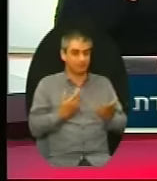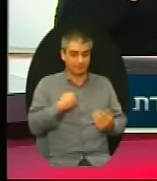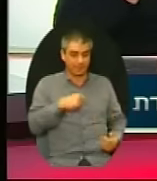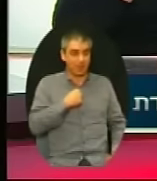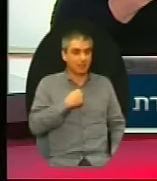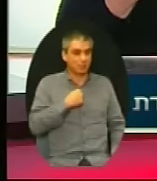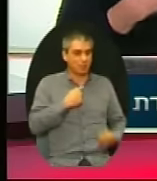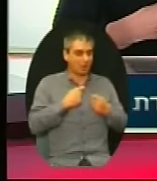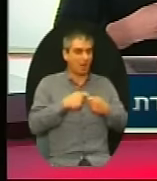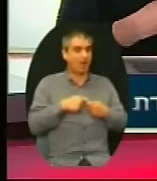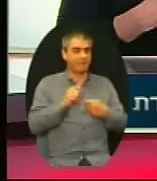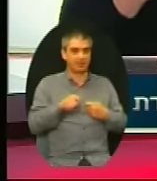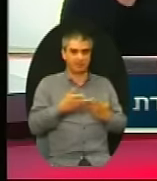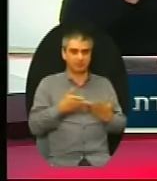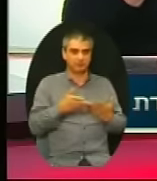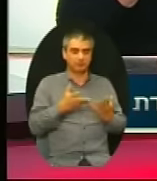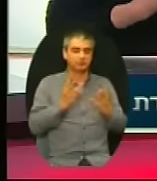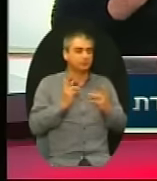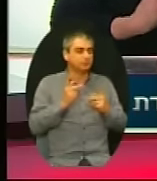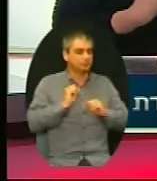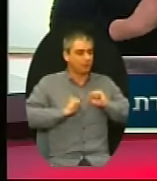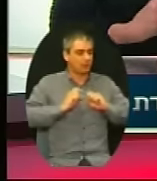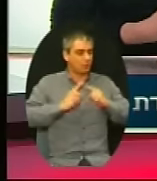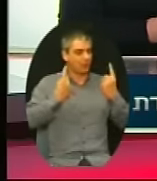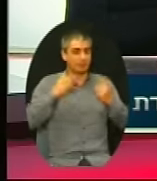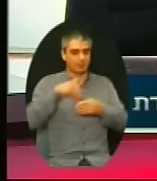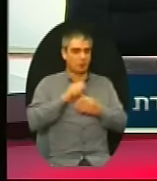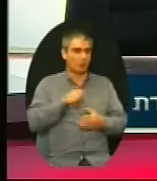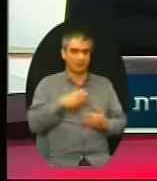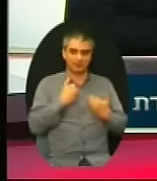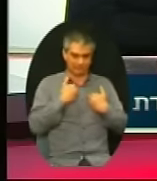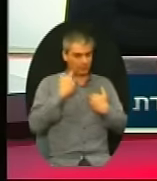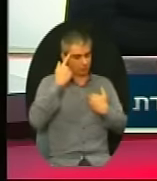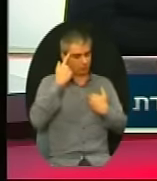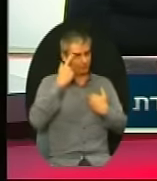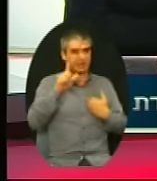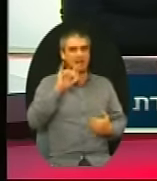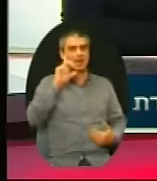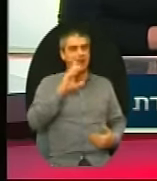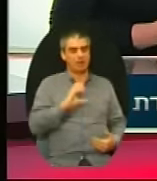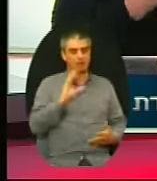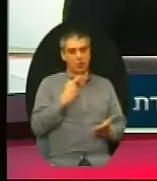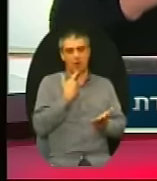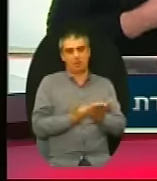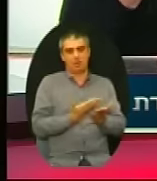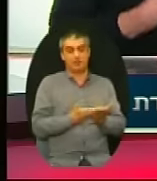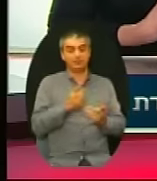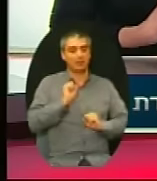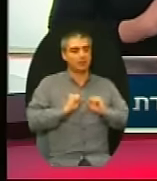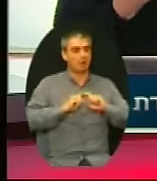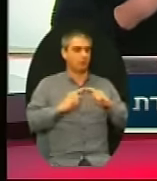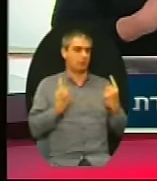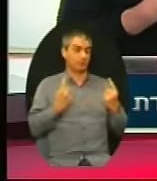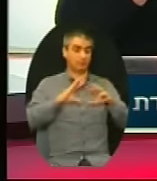אנחנו, חברות וחברי הכנסת, יש, זה התנהלות אחרת בתוך הכנסת, ואני חושבת שלילך תוכל להעיד על זה, זאת התנהלות